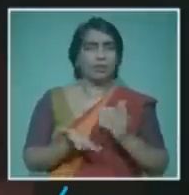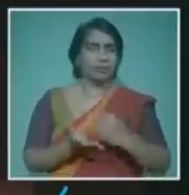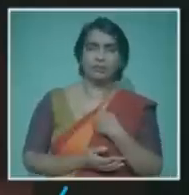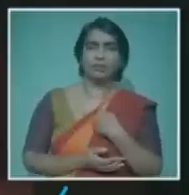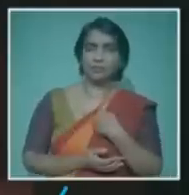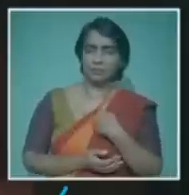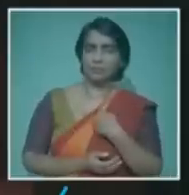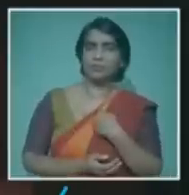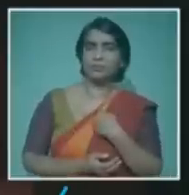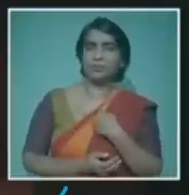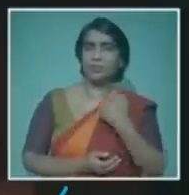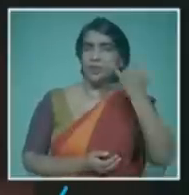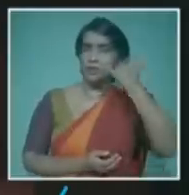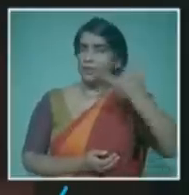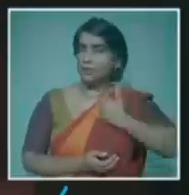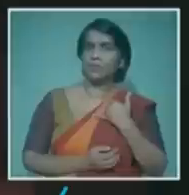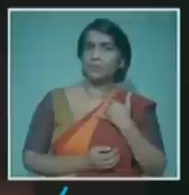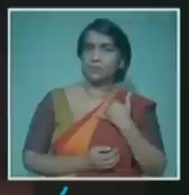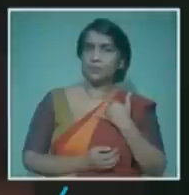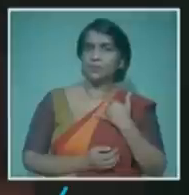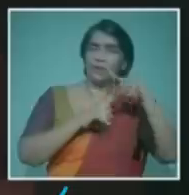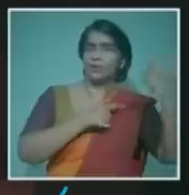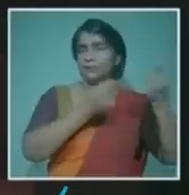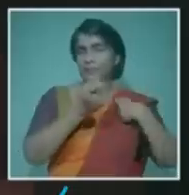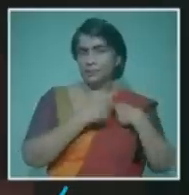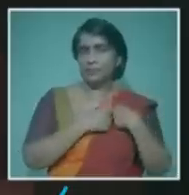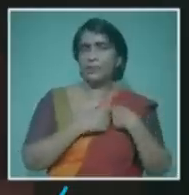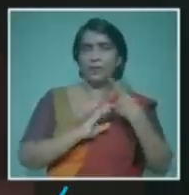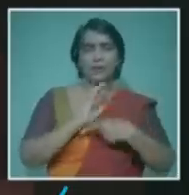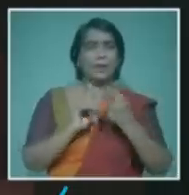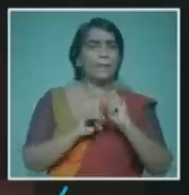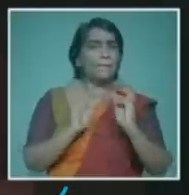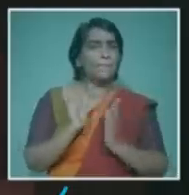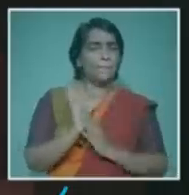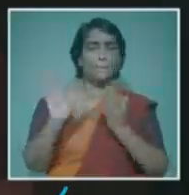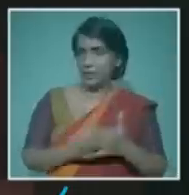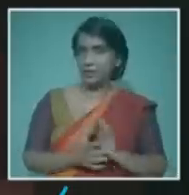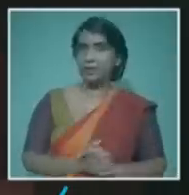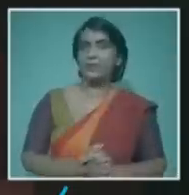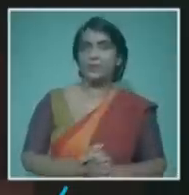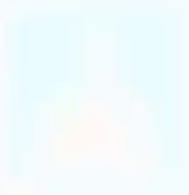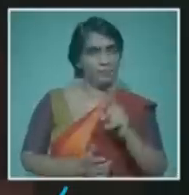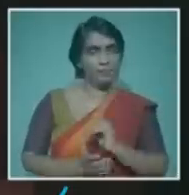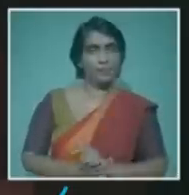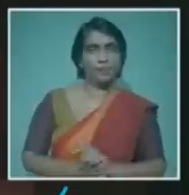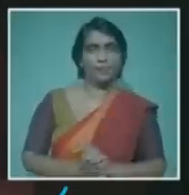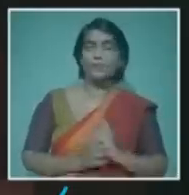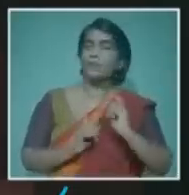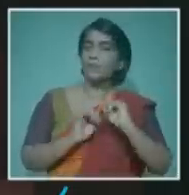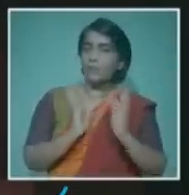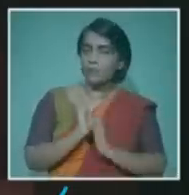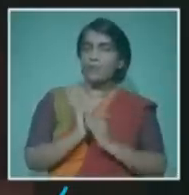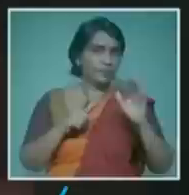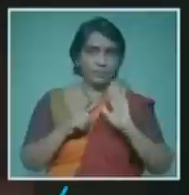ඉල්ලීමක් කරා දුරකථන ඇමතුම් වලින් සහ වෙන පණිවිඩ වලින් රටේ අග්‍රාමාත්‍ය ධුරේ බාරගන්නයි කියලා. ඉතින් අපි කිව්වා ආගමතිකම් බාර